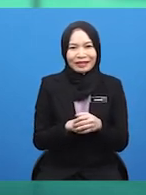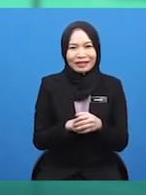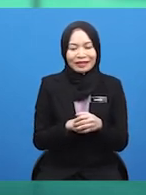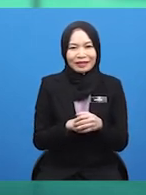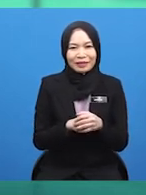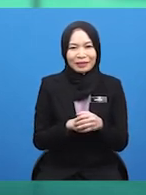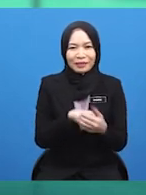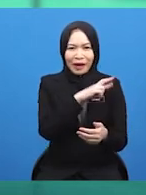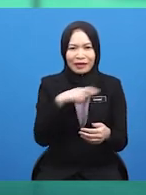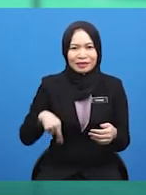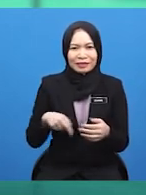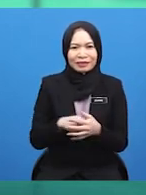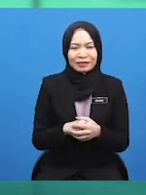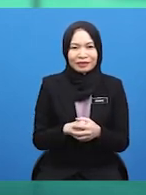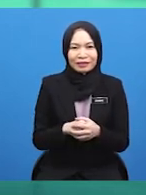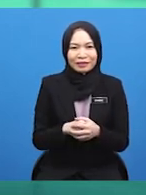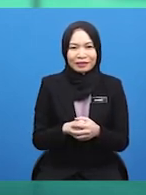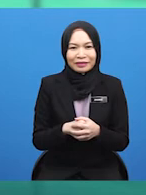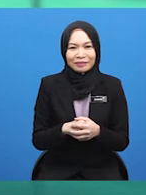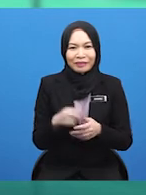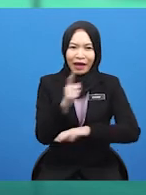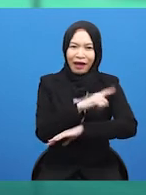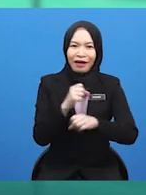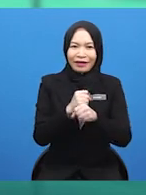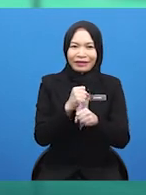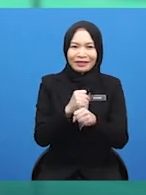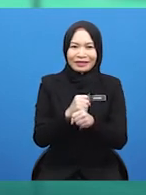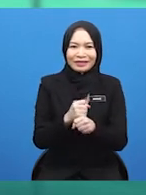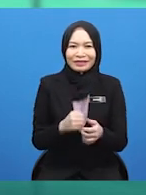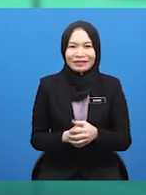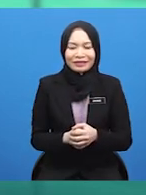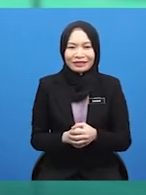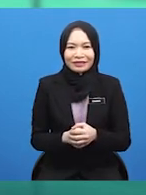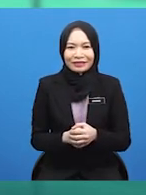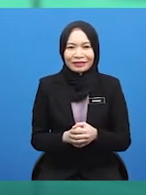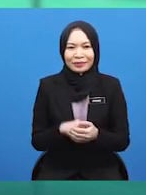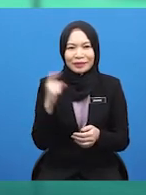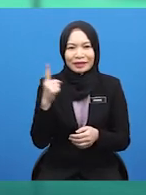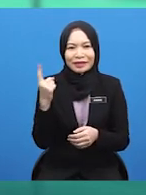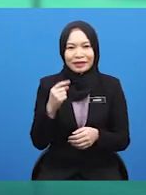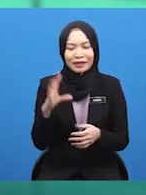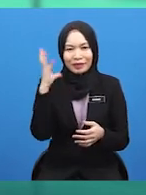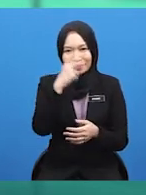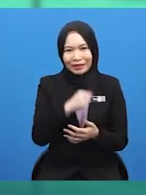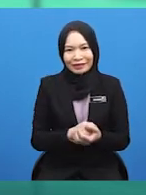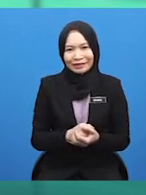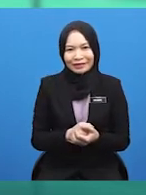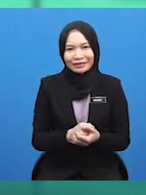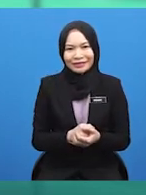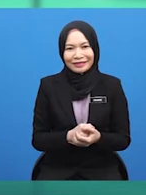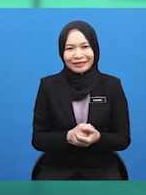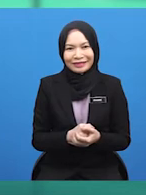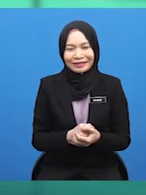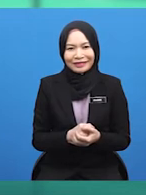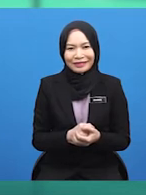ni? Hai, hari kerja Cikgu Don, sakkanlah kenduri kahwin. Oh, cantik sangat. Suami kat mana? Suami kerja. Okey, ada chance lah Cikgu Don pada hari